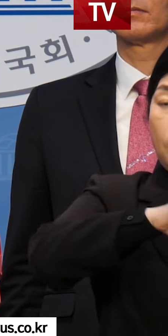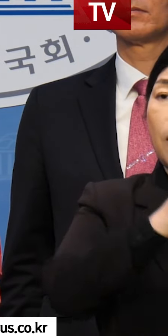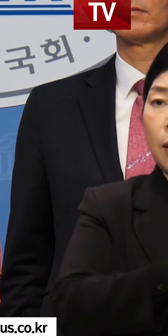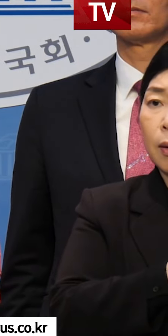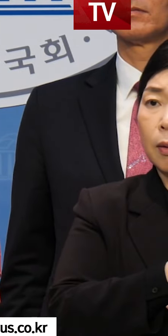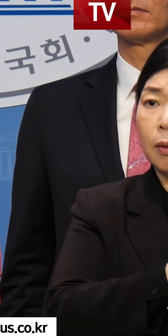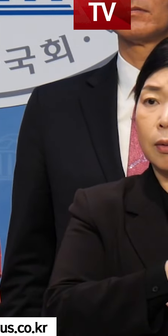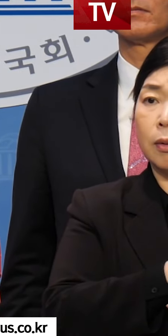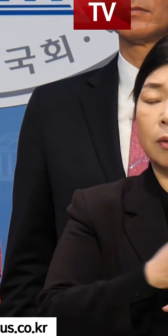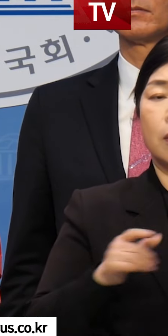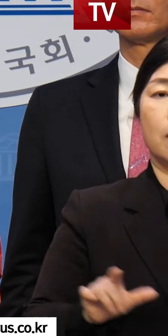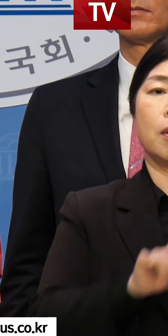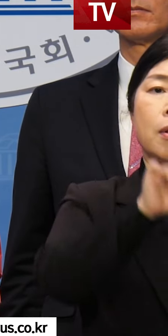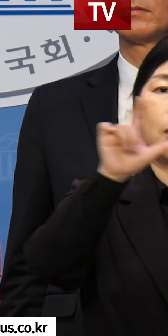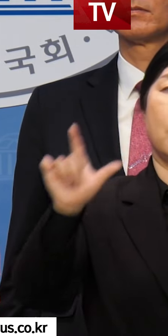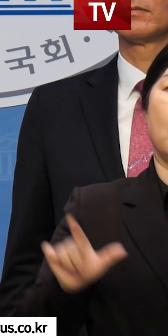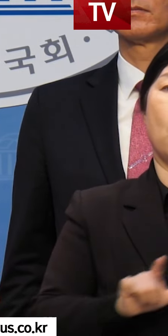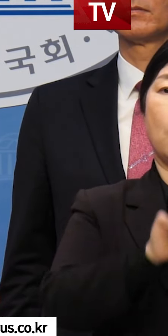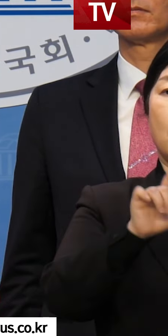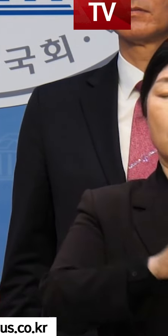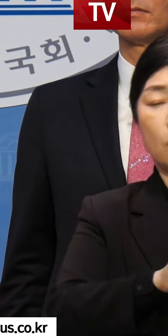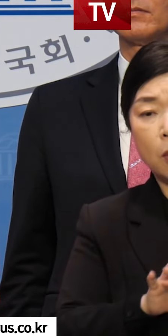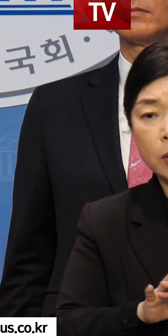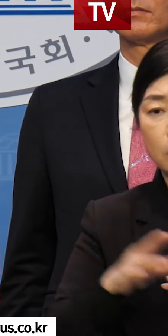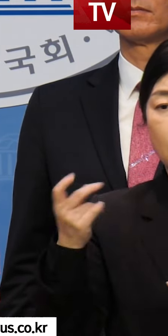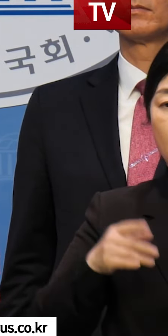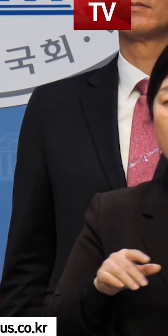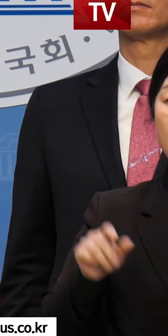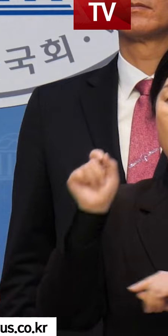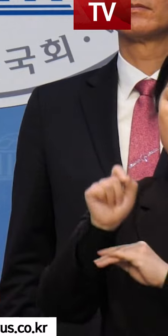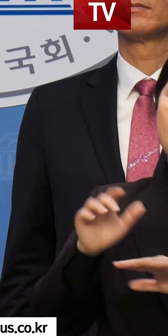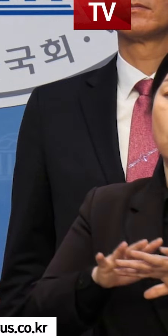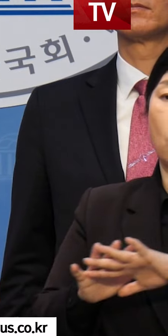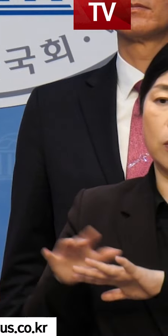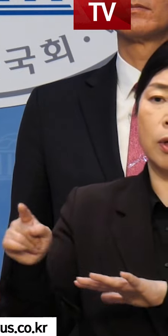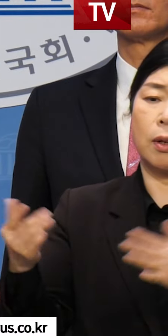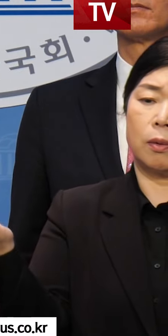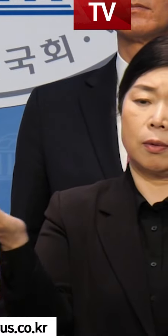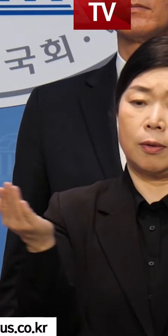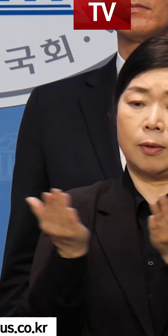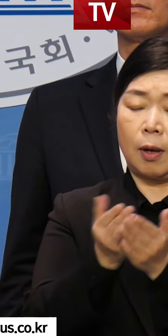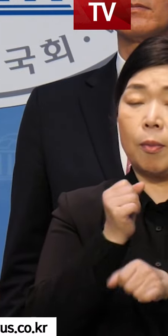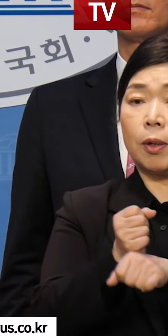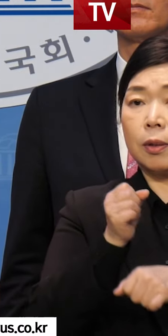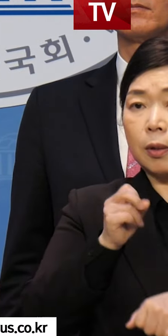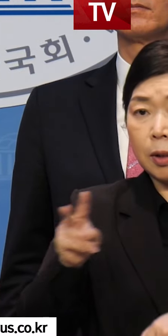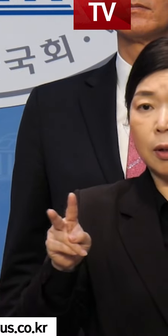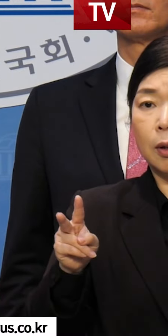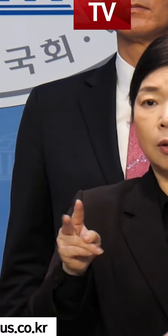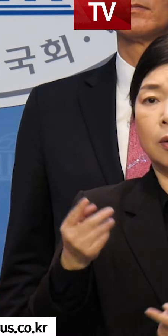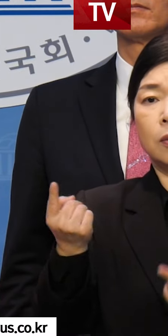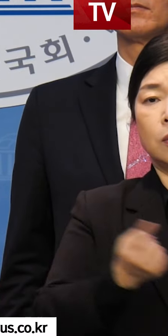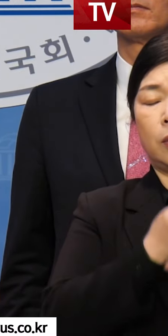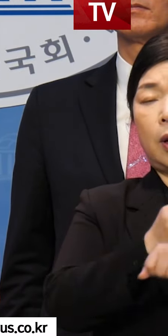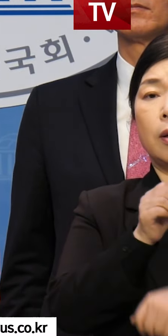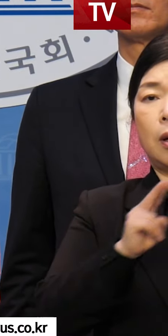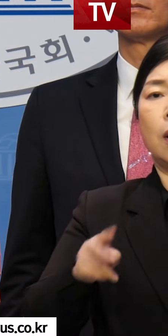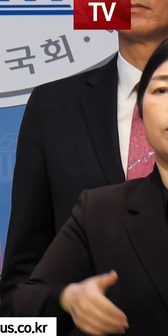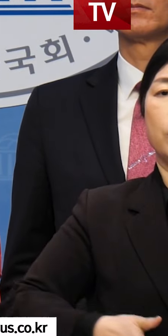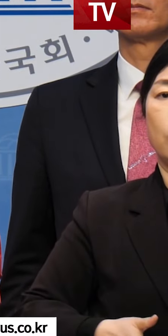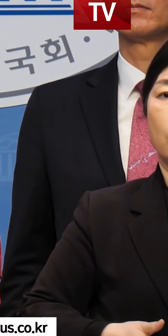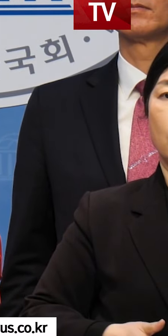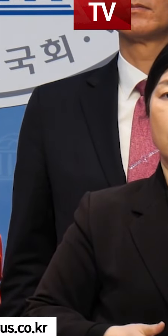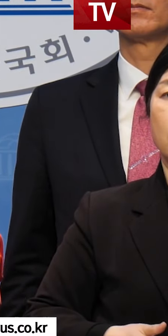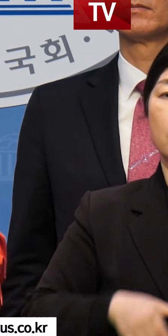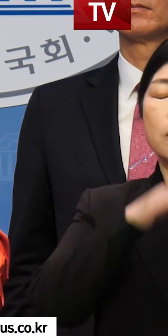포함시켜 생활권역과 행정권역이 일치되게 조정하는 것이